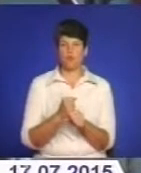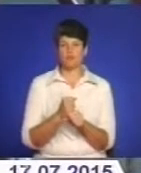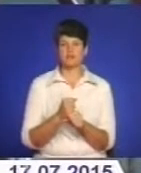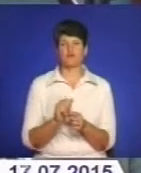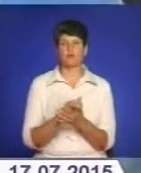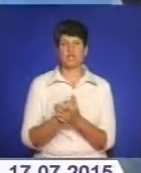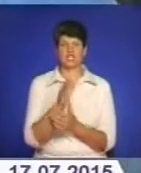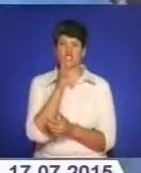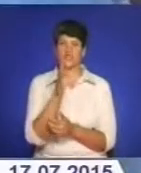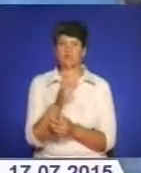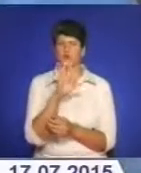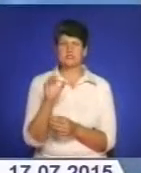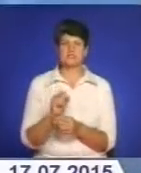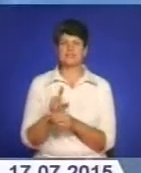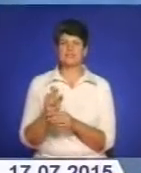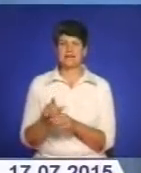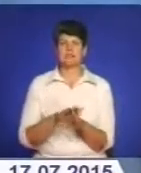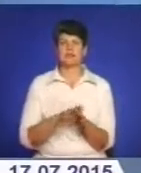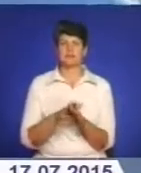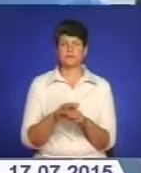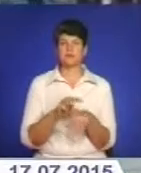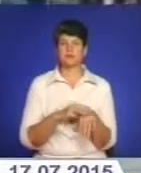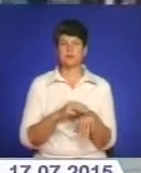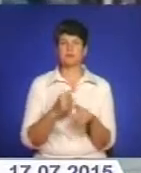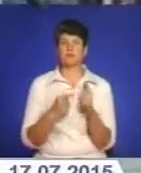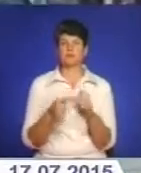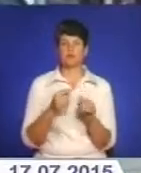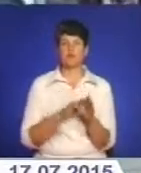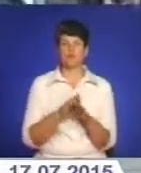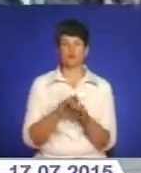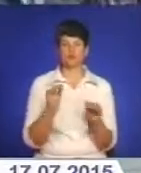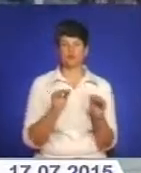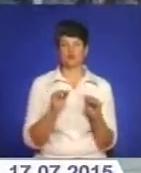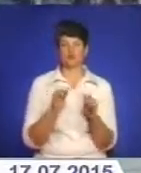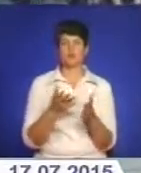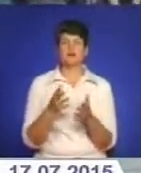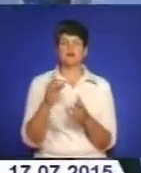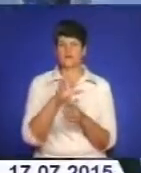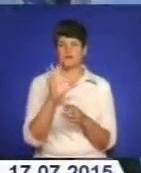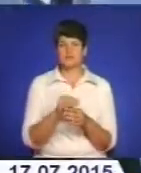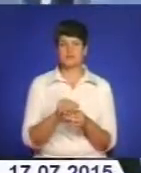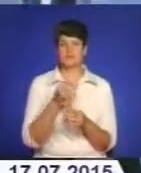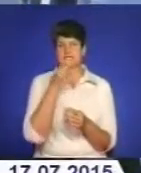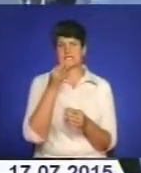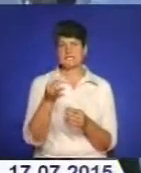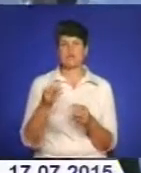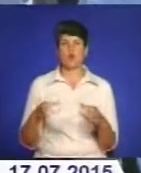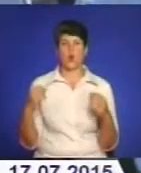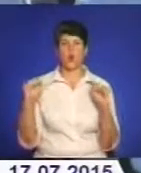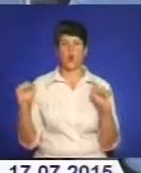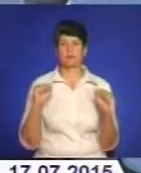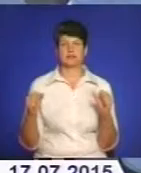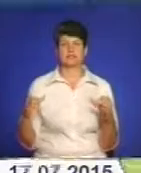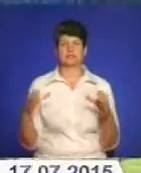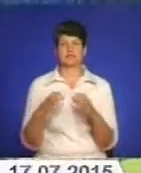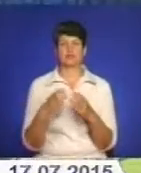мирний час. Усі завдання виконано. Правоохоронці повернулися у повному складі. Відрапортував присутнім командир зведеного загону,